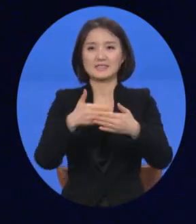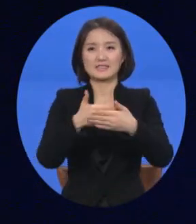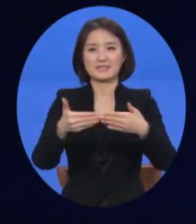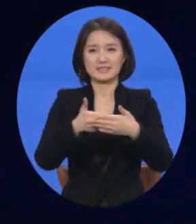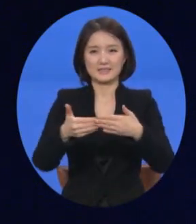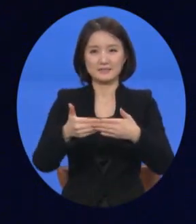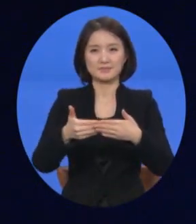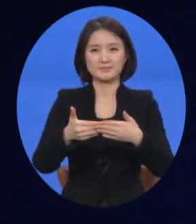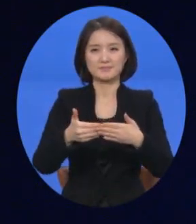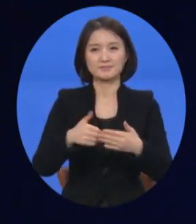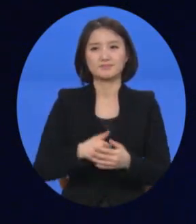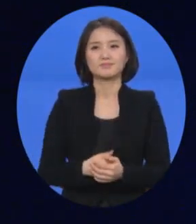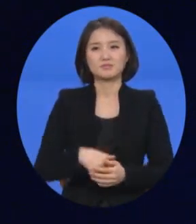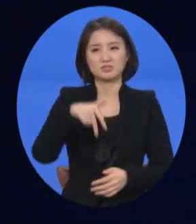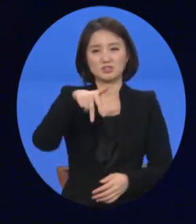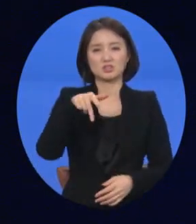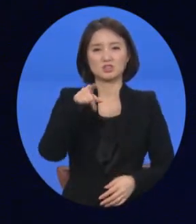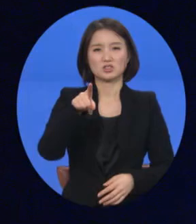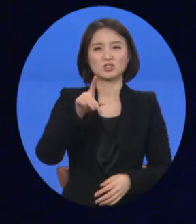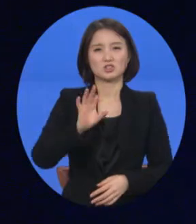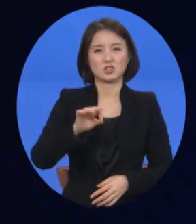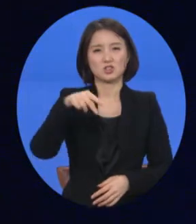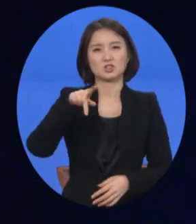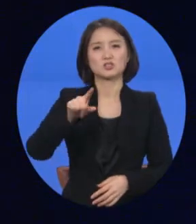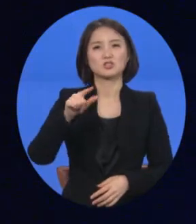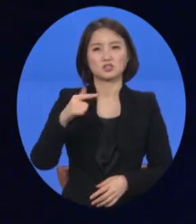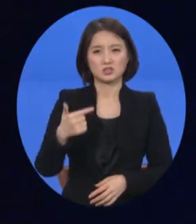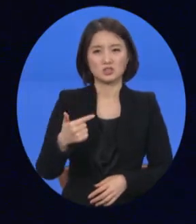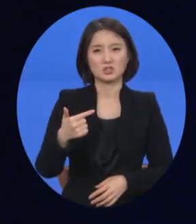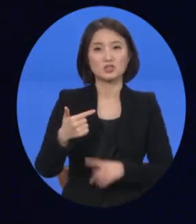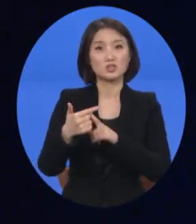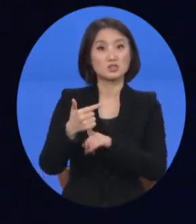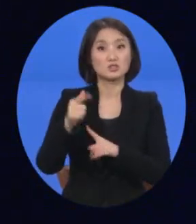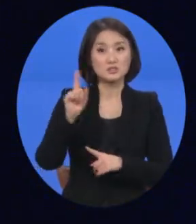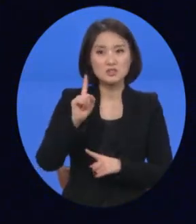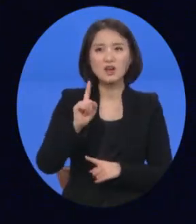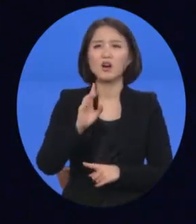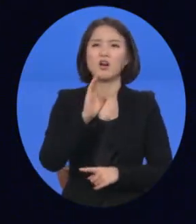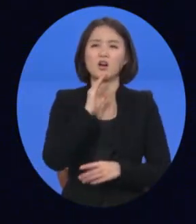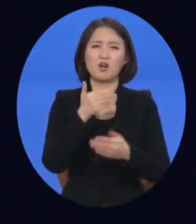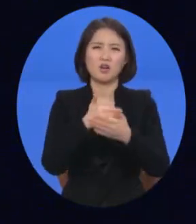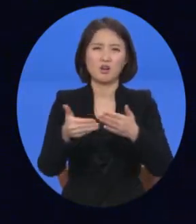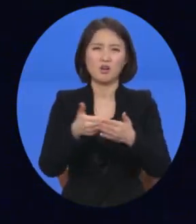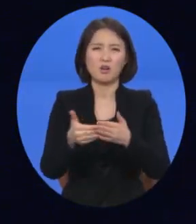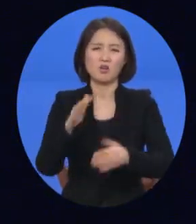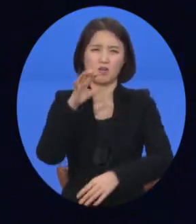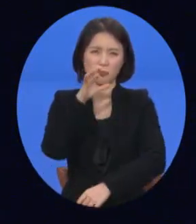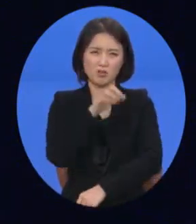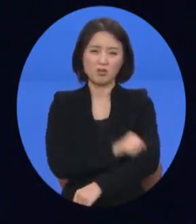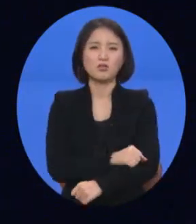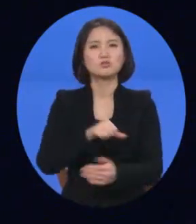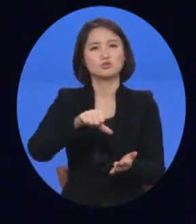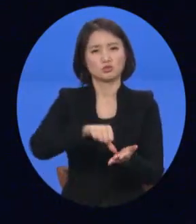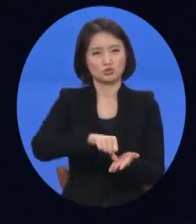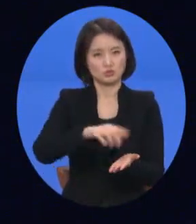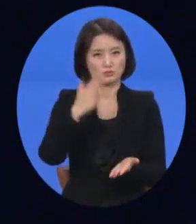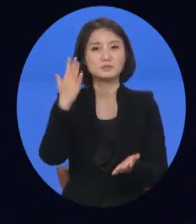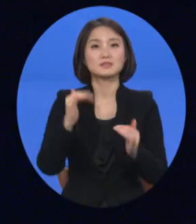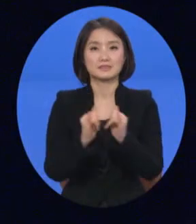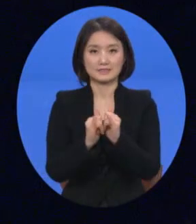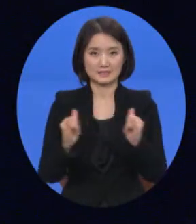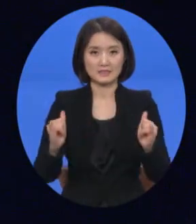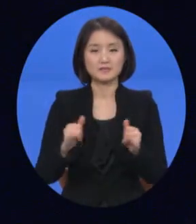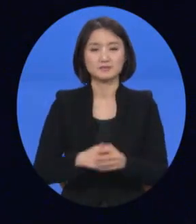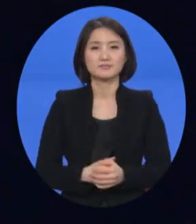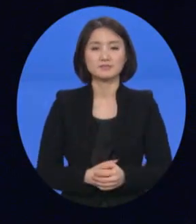흔히 라고 불리는 분입니다 우리 진경 산수화를 정말 아름답게 묘사한 어화 성이 줘 그림의